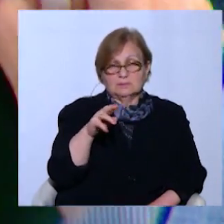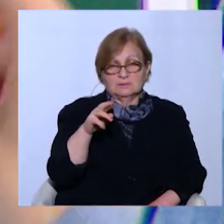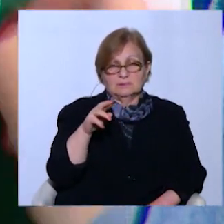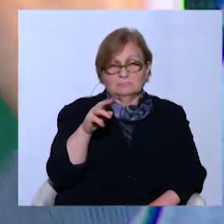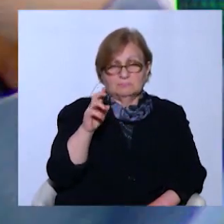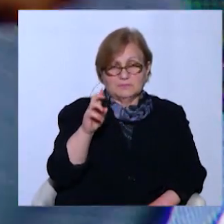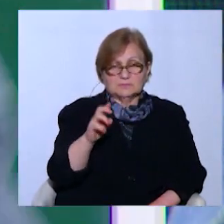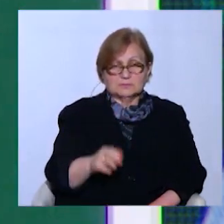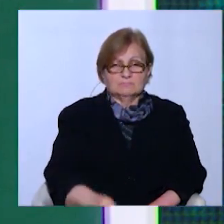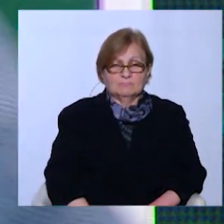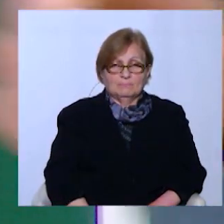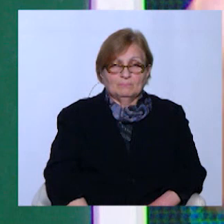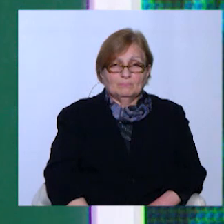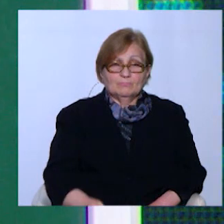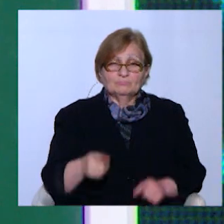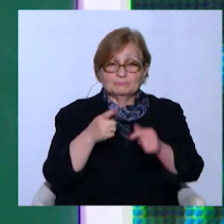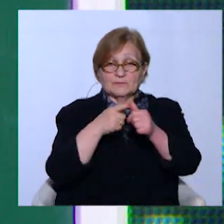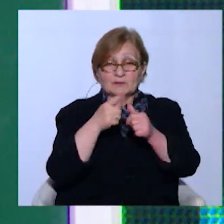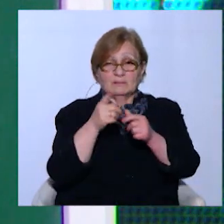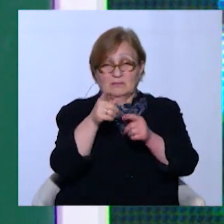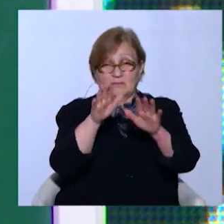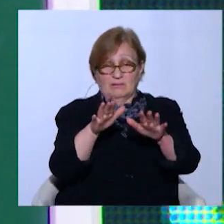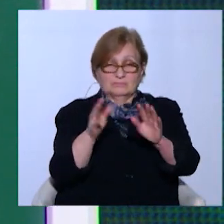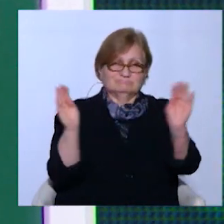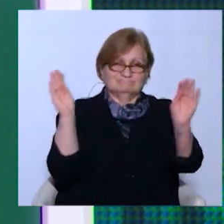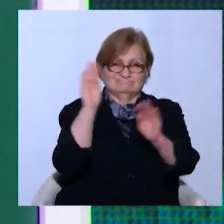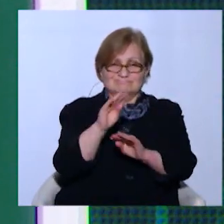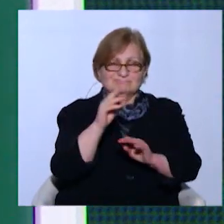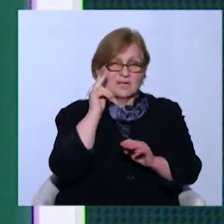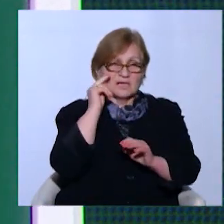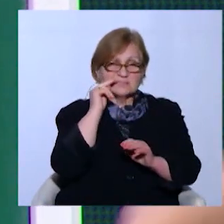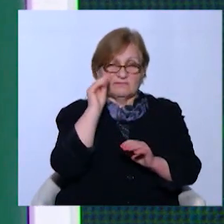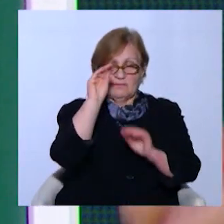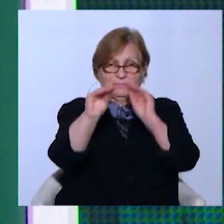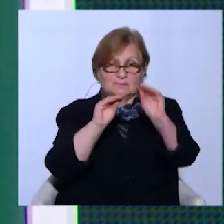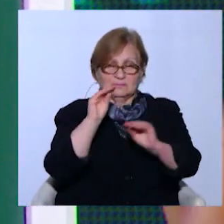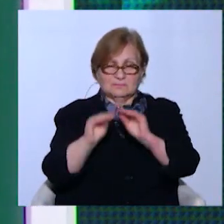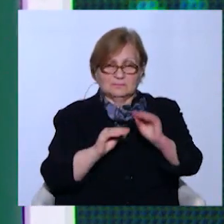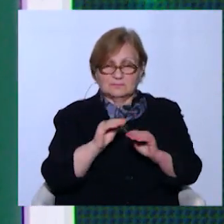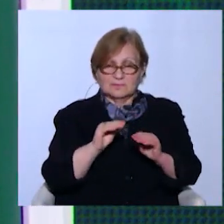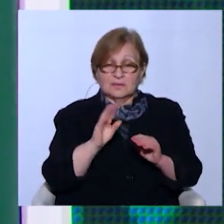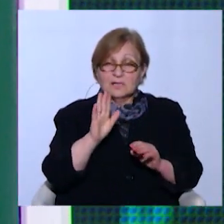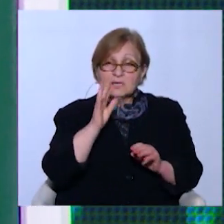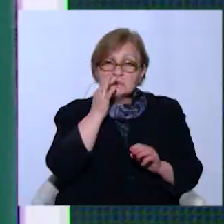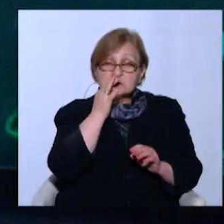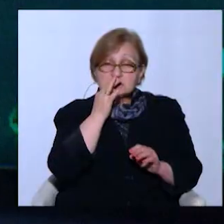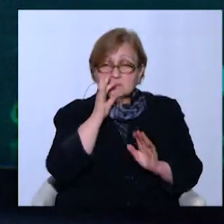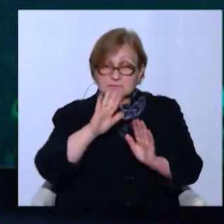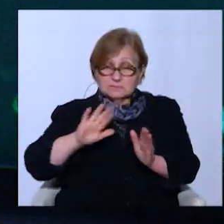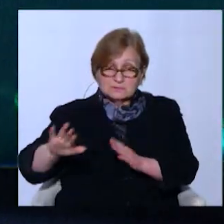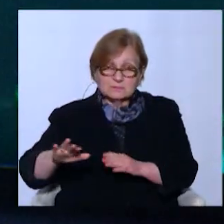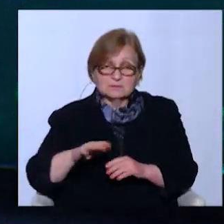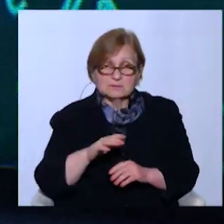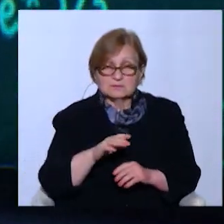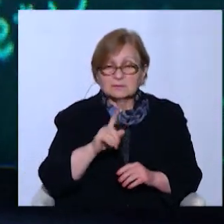DB-ს. ანუ ხა შევიტანოთ შესაბამისი რიცხვითი მნიშვნელობები ამ სამკუთხედში. მაგრამ ახლა ნახეთ, სანამ შესაბამისი რიცხვის მნიშვნელობებს